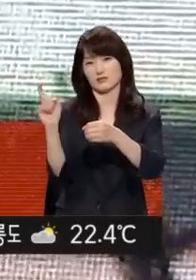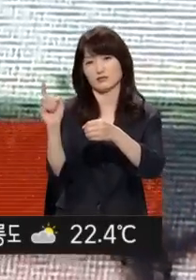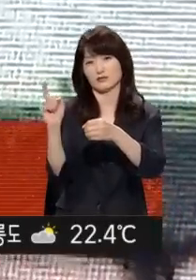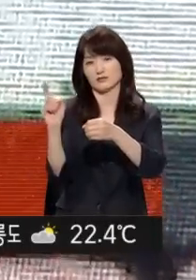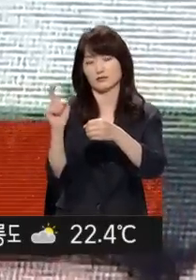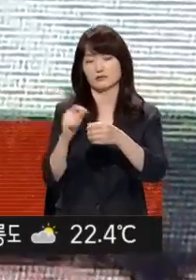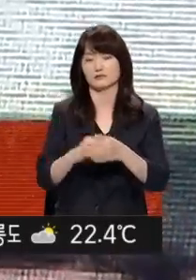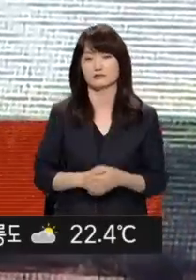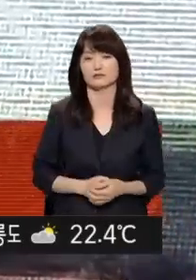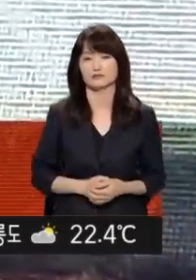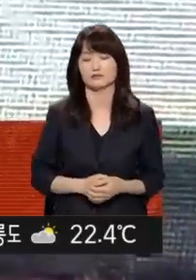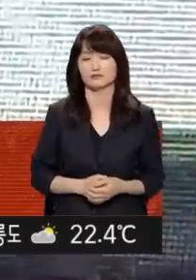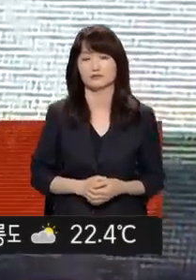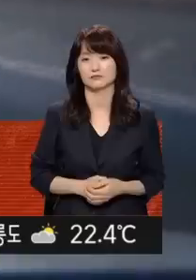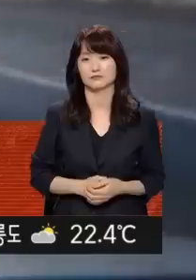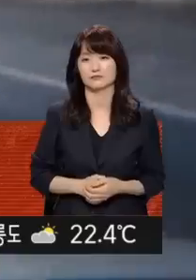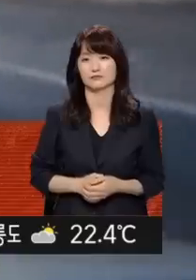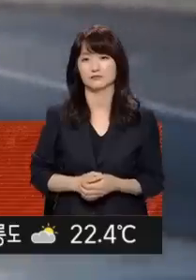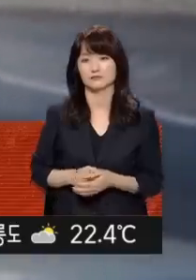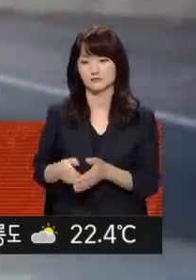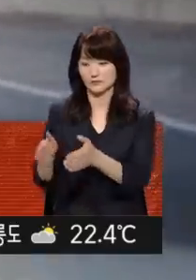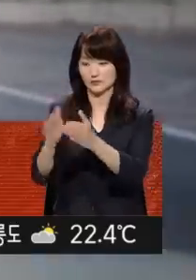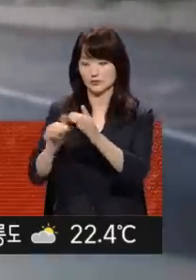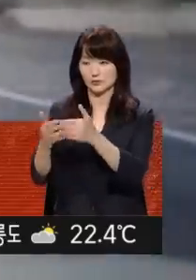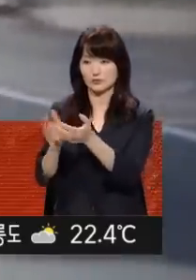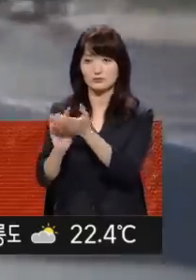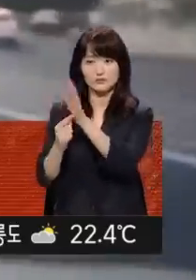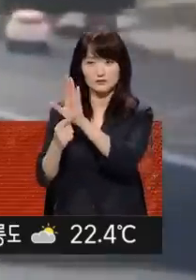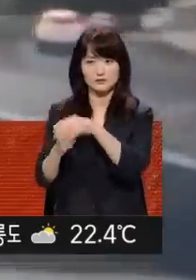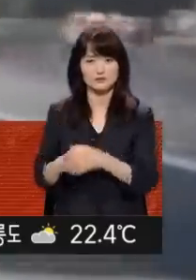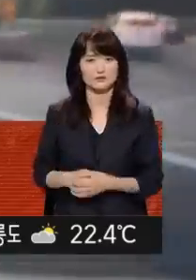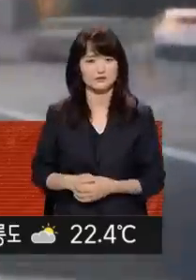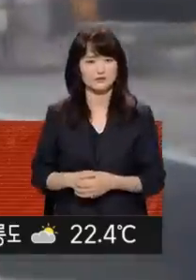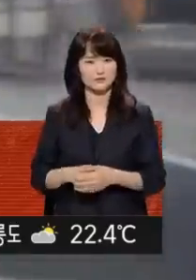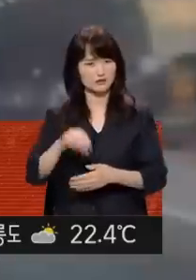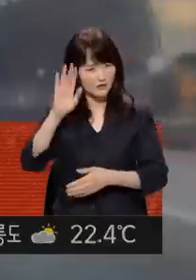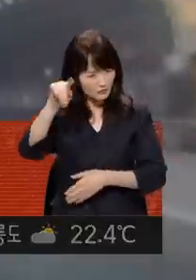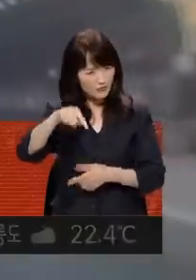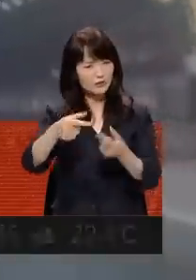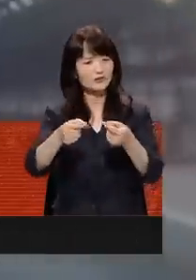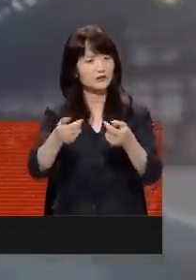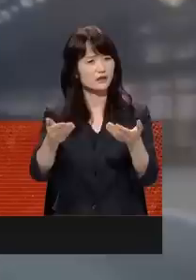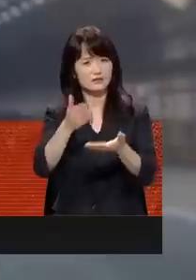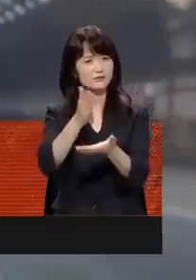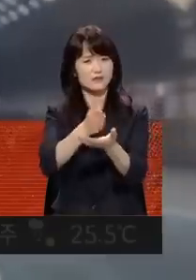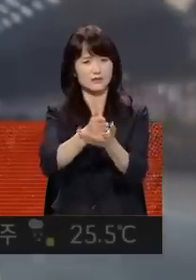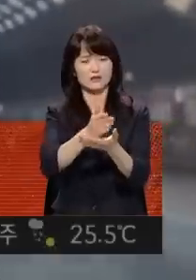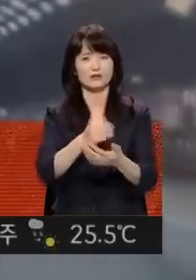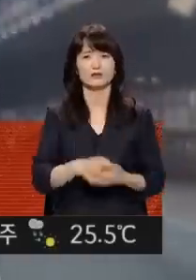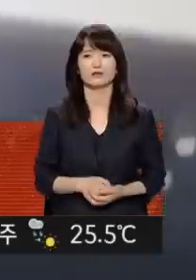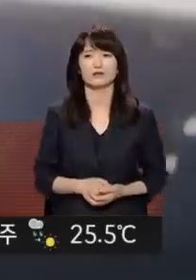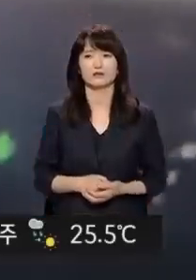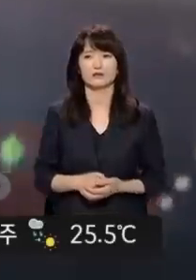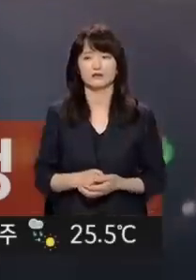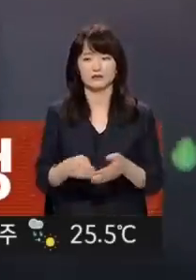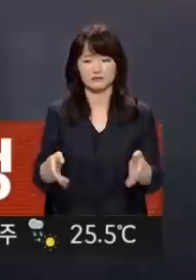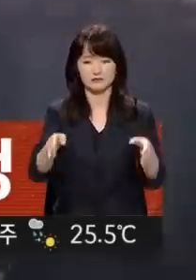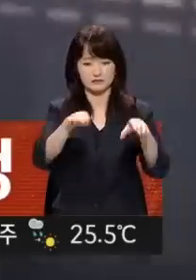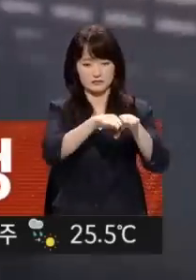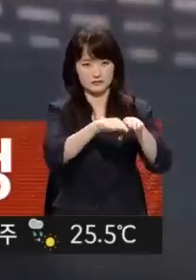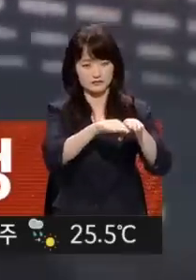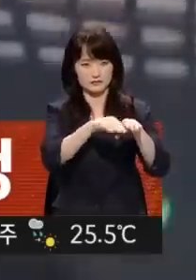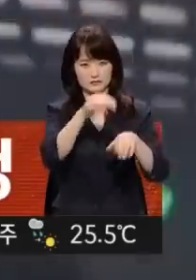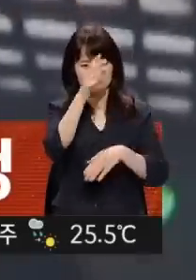하네요 도로공사 측에서 혹시라도 절대 이런 일 하지 말아달라고 부탁을 했고요 저 해당 시설에 대해서 경찰